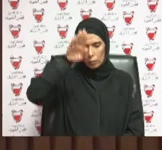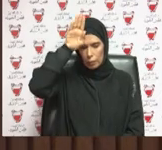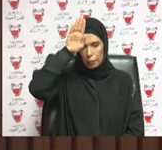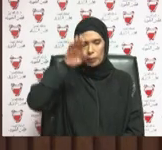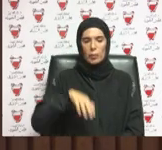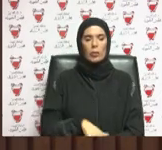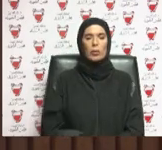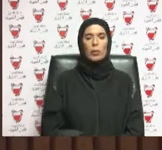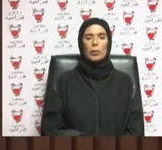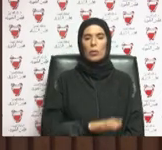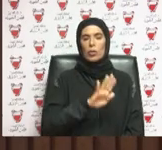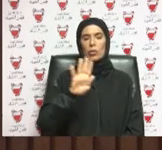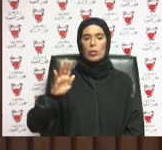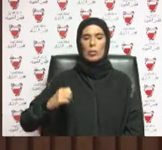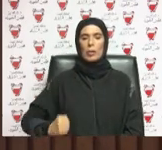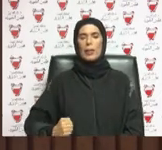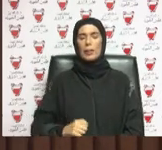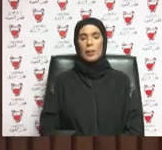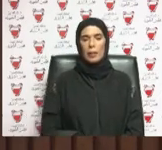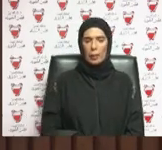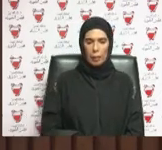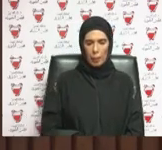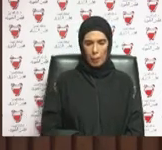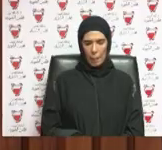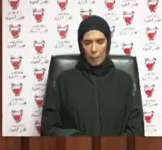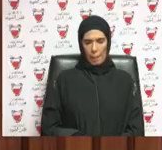الكرام وشعب البحرين الكريم، وشكرا.